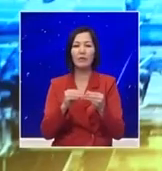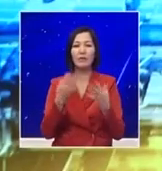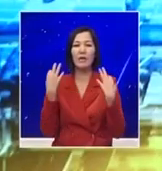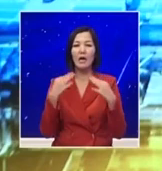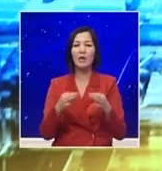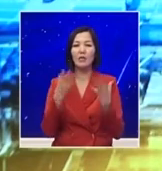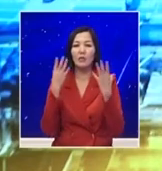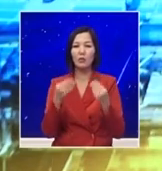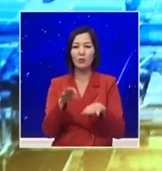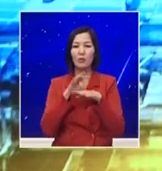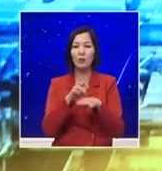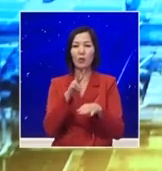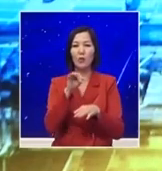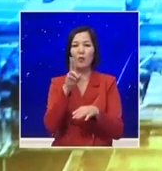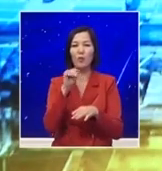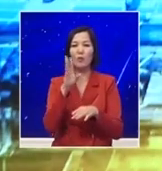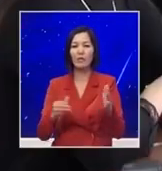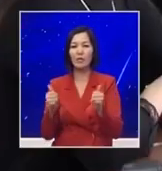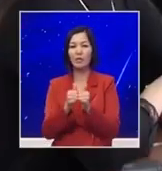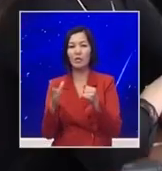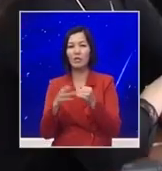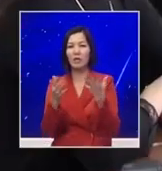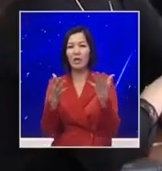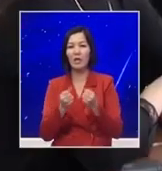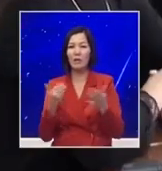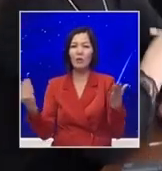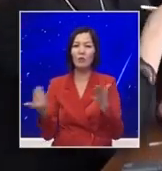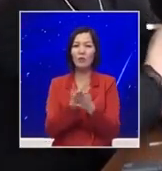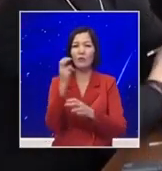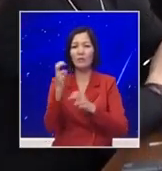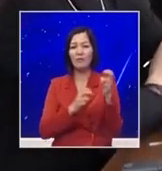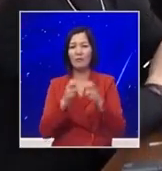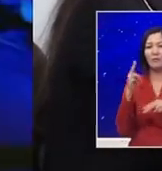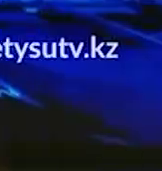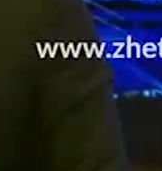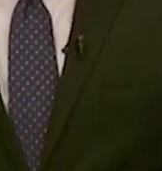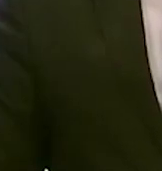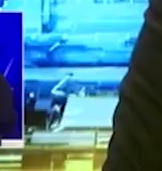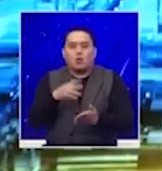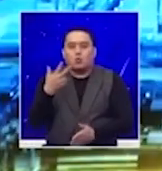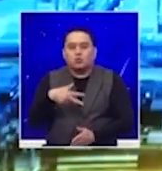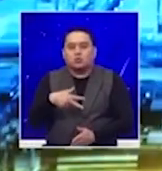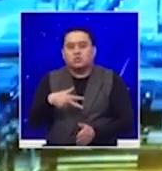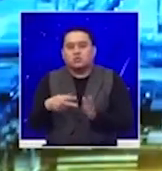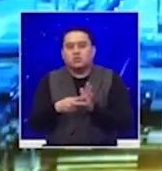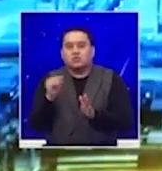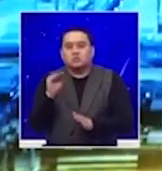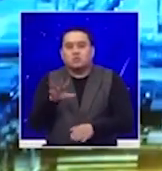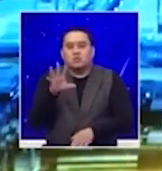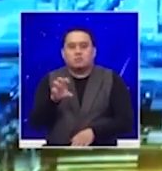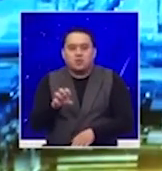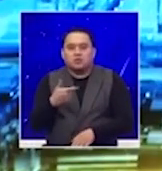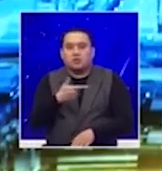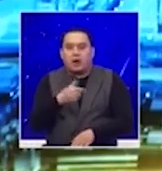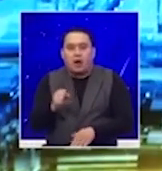Департаментнин ашык алаңында «Лукойл» жоопкерчилиги шектеулүү жер алып, заманауи завод салганы мәлим. 500 гектар жер алкагы бар.